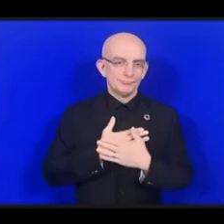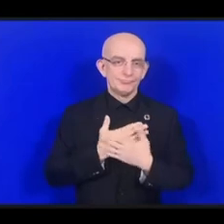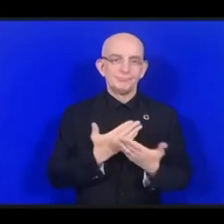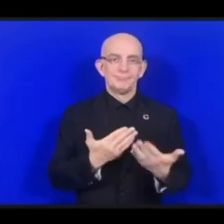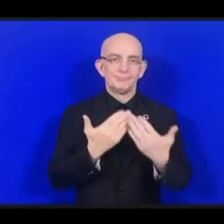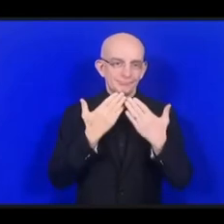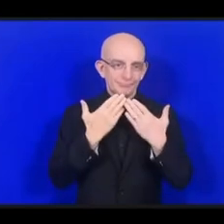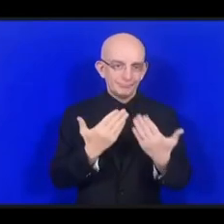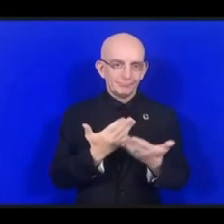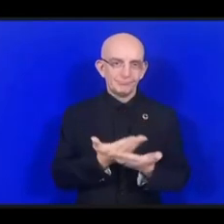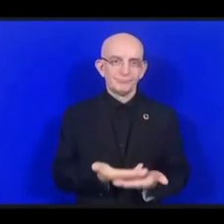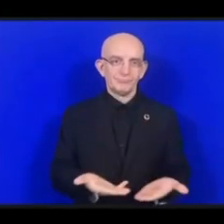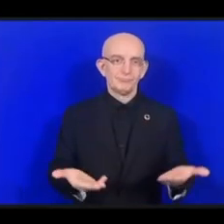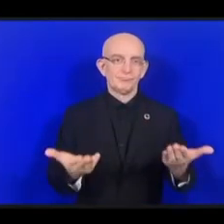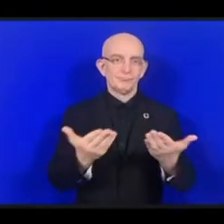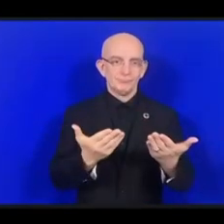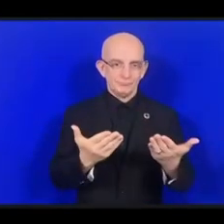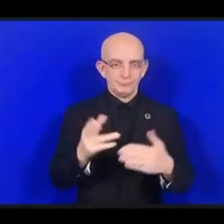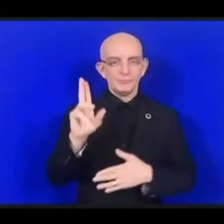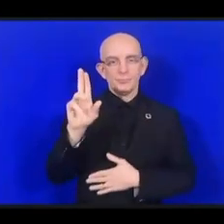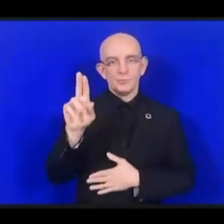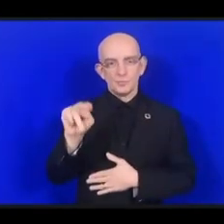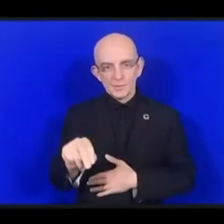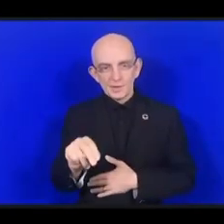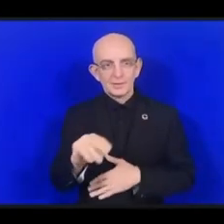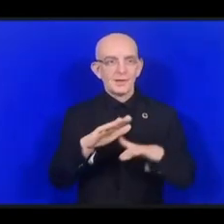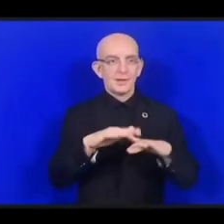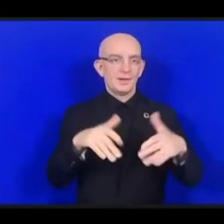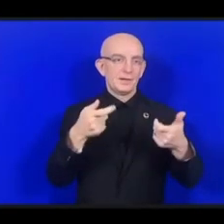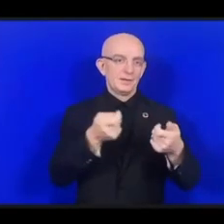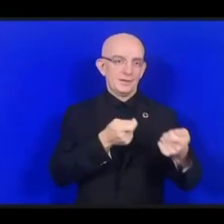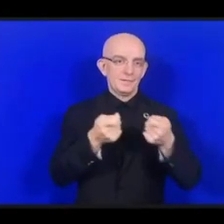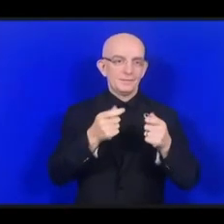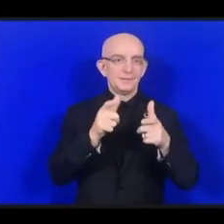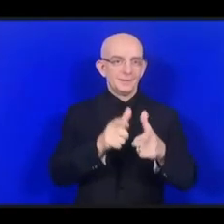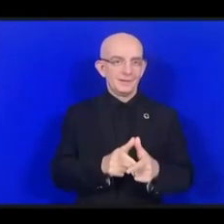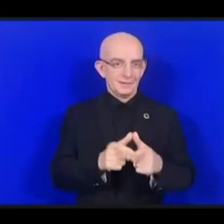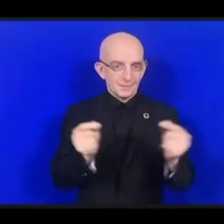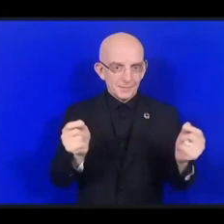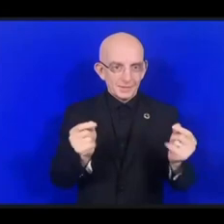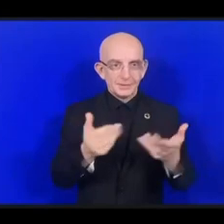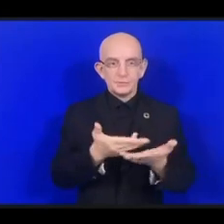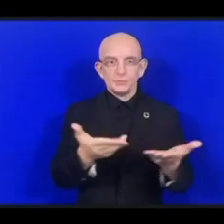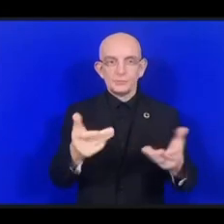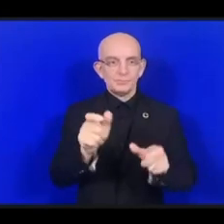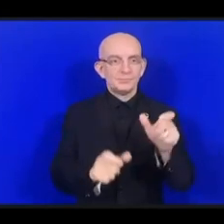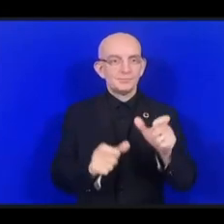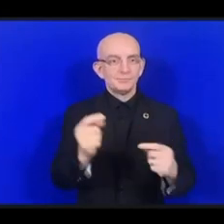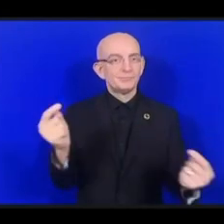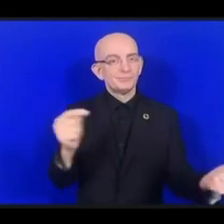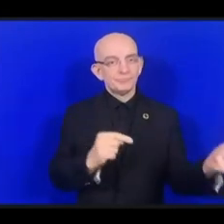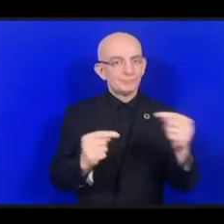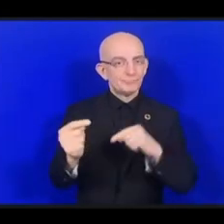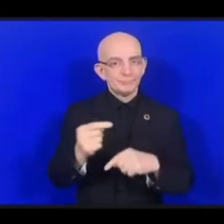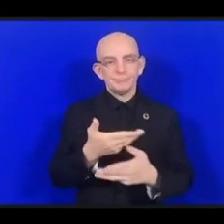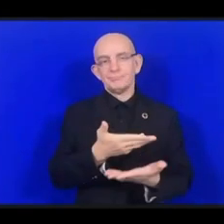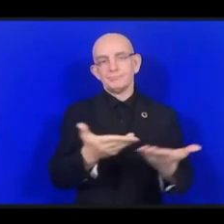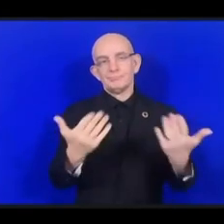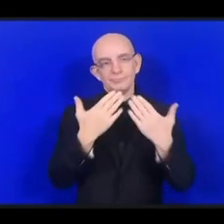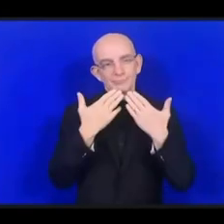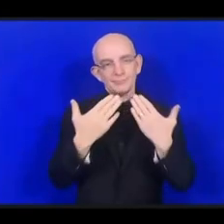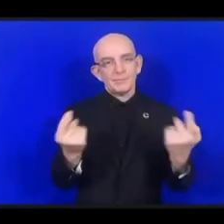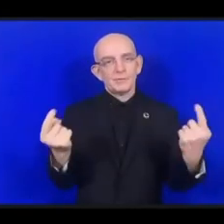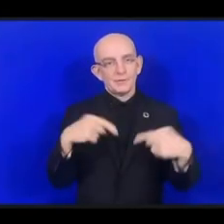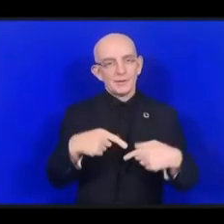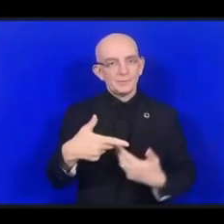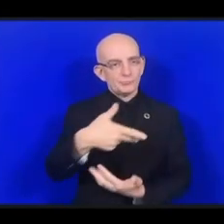remercier le gouvernement de Japon au nom des Nations Unies à tous les participants pour